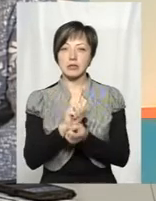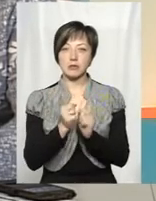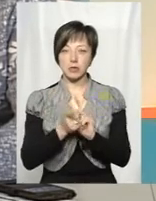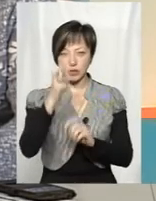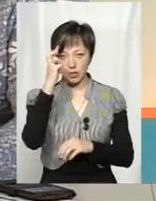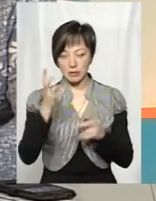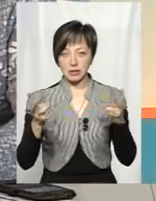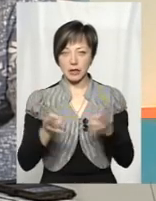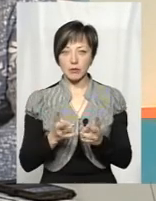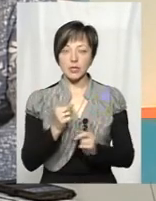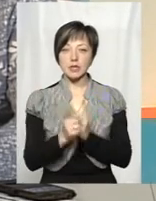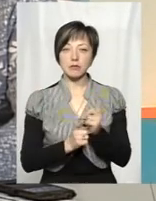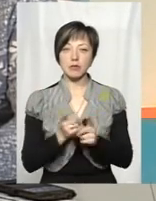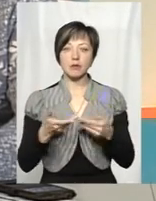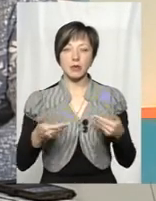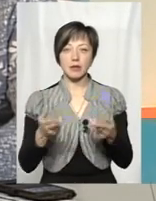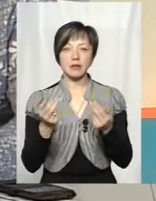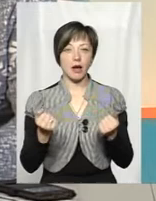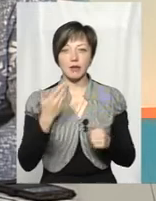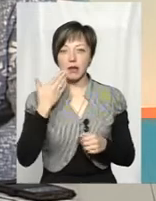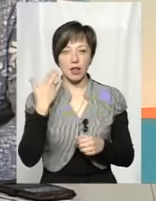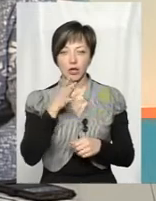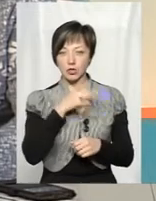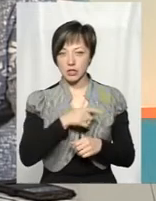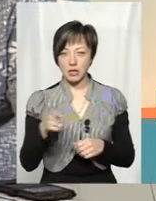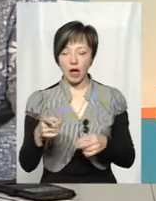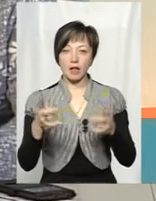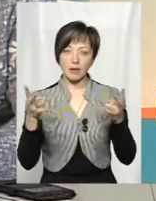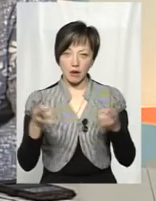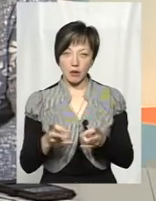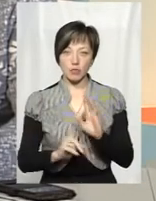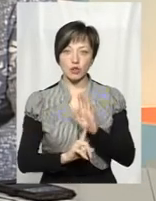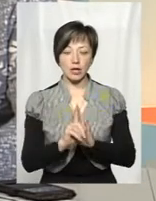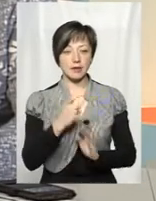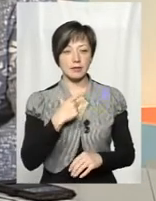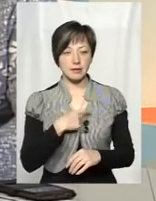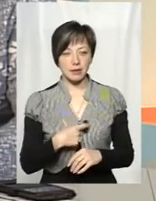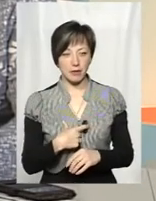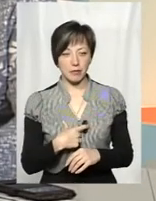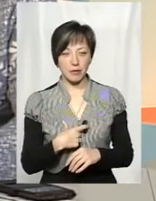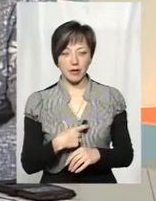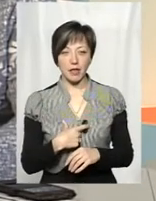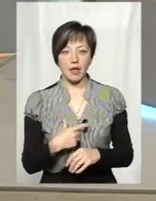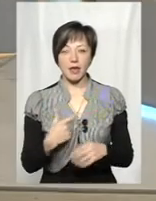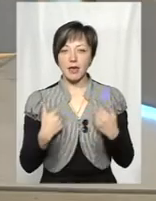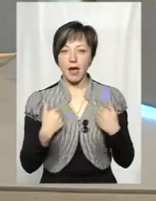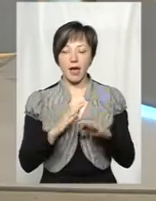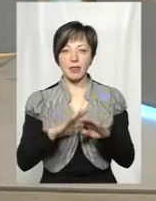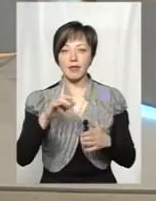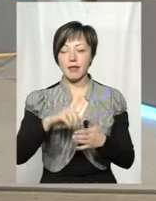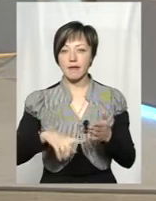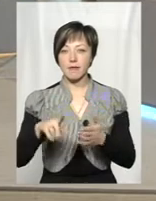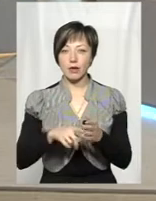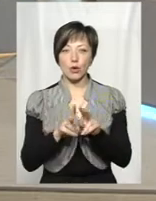змінюється держава, то треба, щоб змінювалися ми. Так, нелегкі часи, але треба починати з себе. Повірте, я не вірю, що ніхто